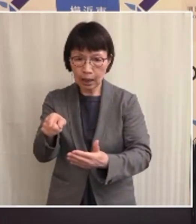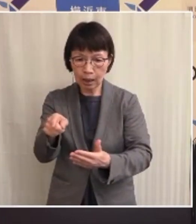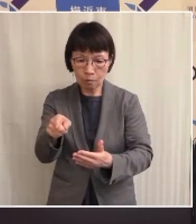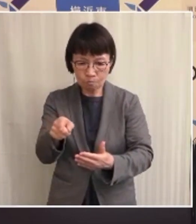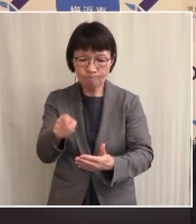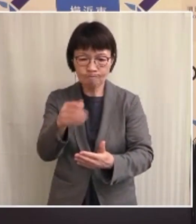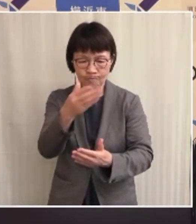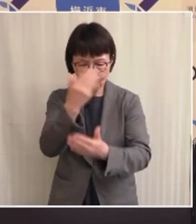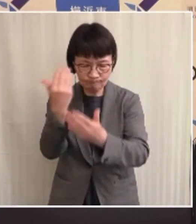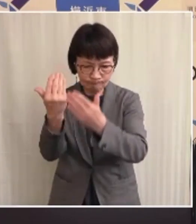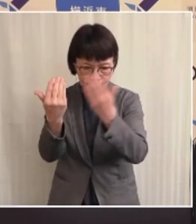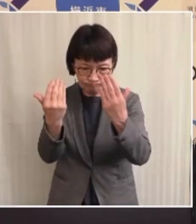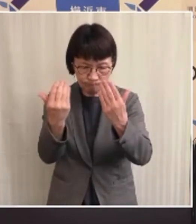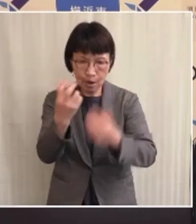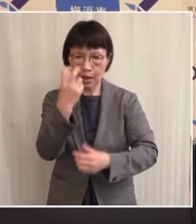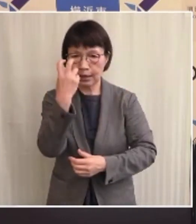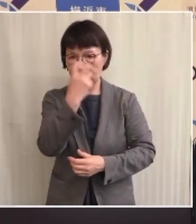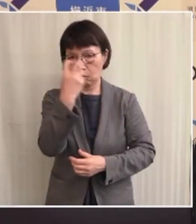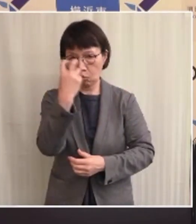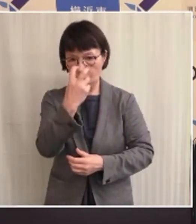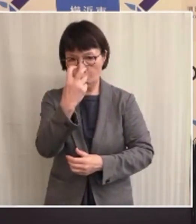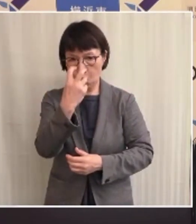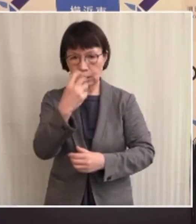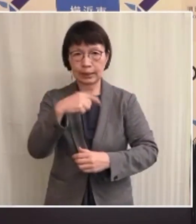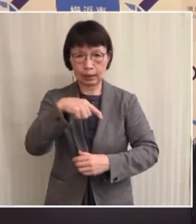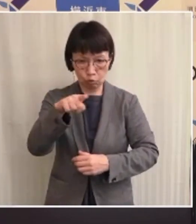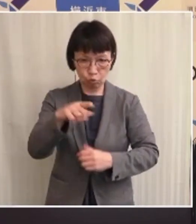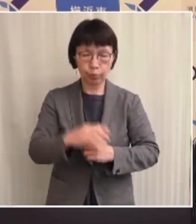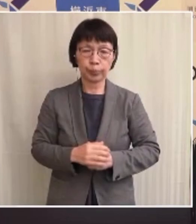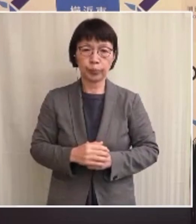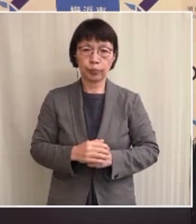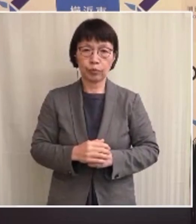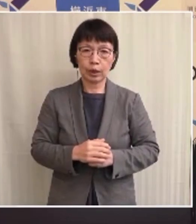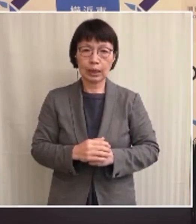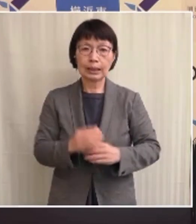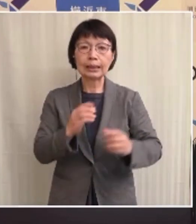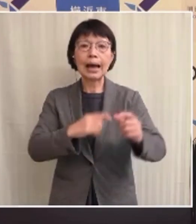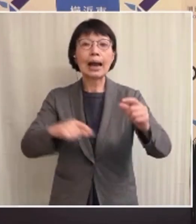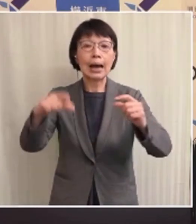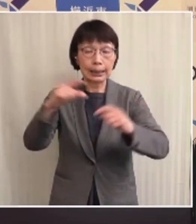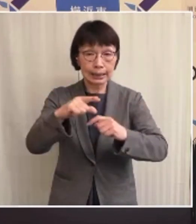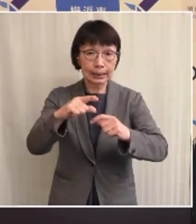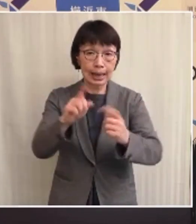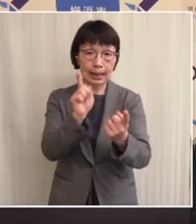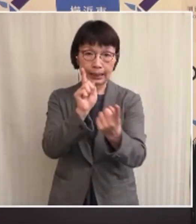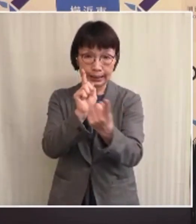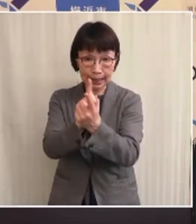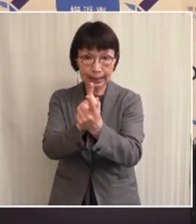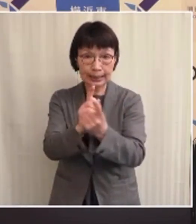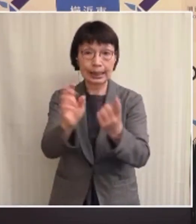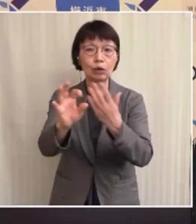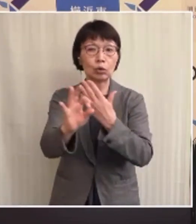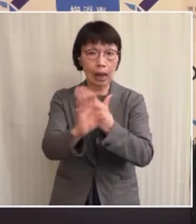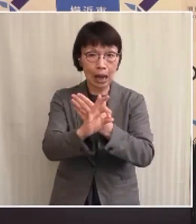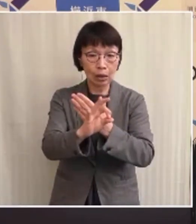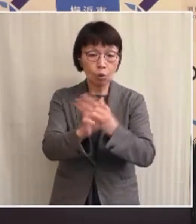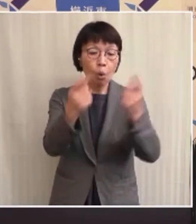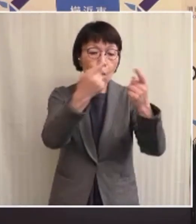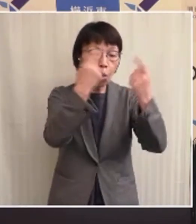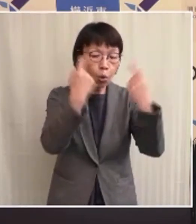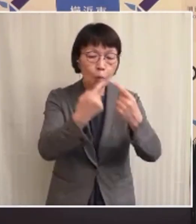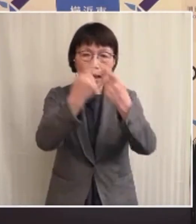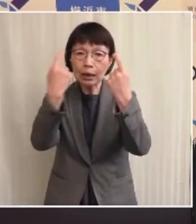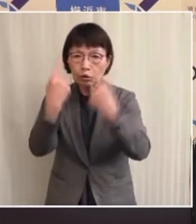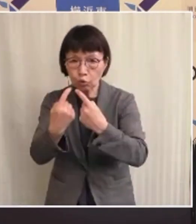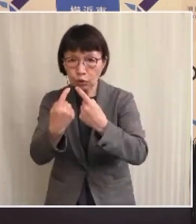丹念に検討していきます。でその上で対策案を個別に立案していきます